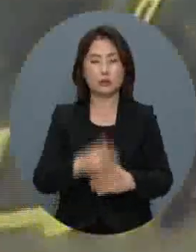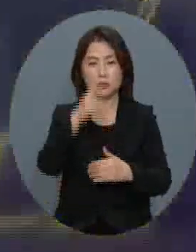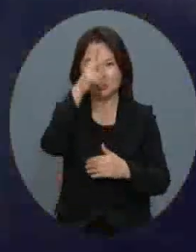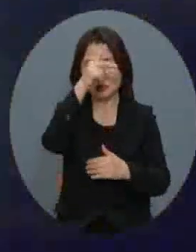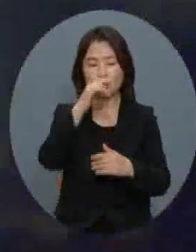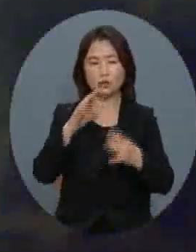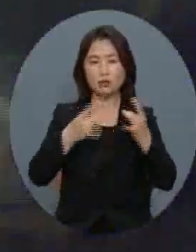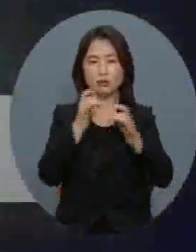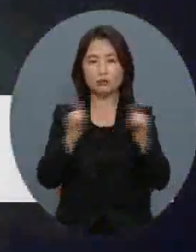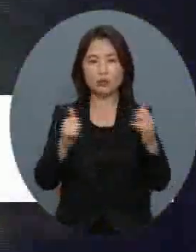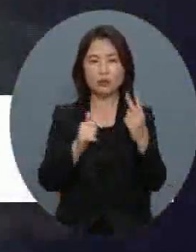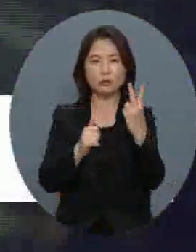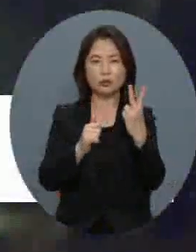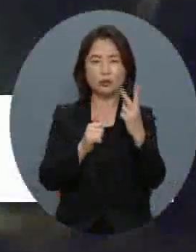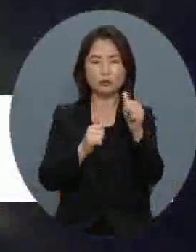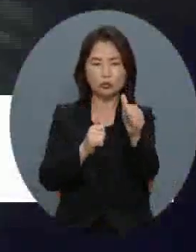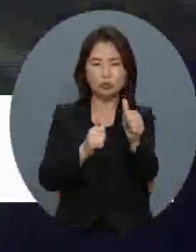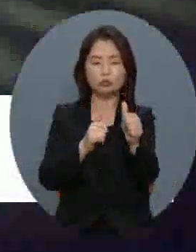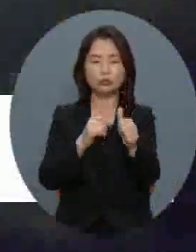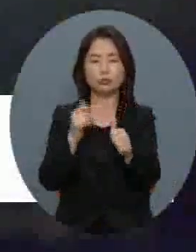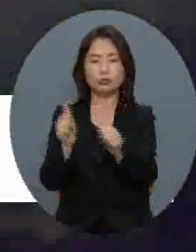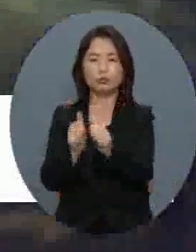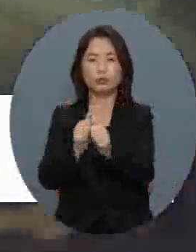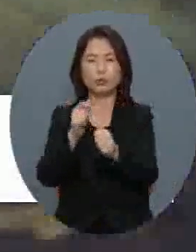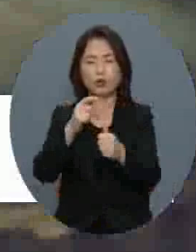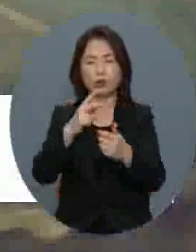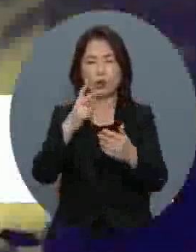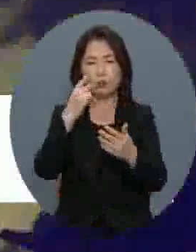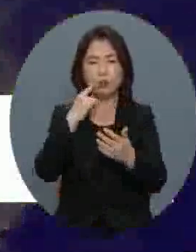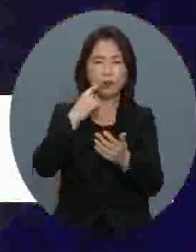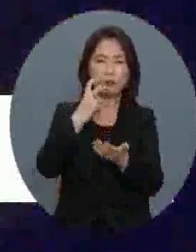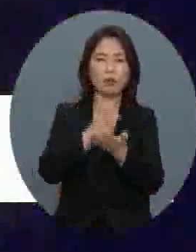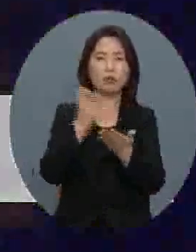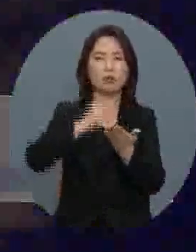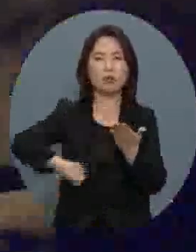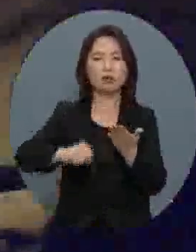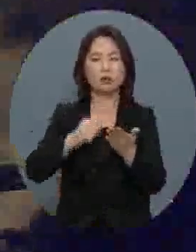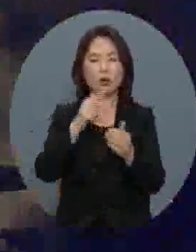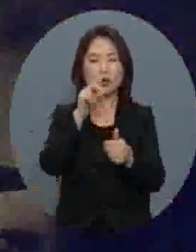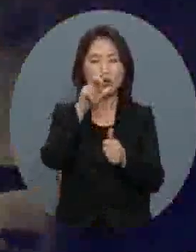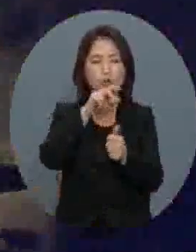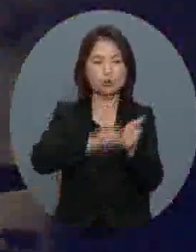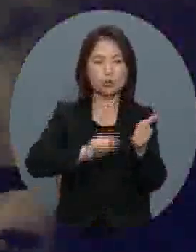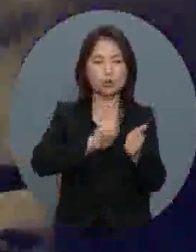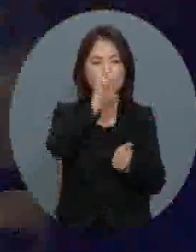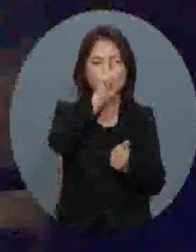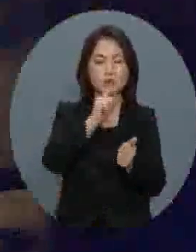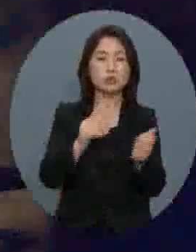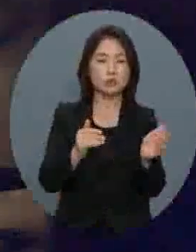경찰은 이 태국 남성 2명에 대해 마약류 관리법 위반 등의 혐의로 구속영장을 청구하고